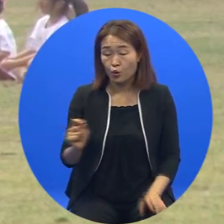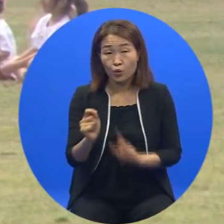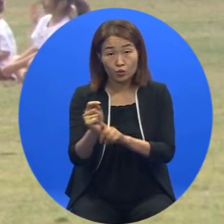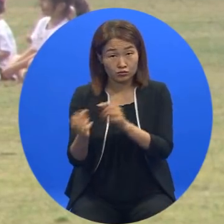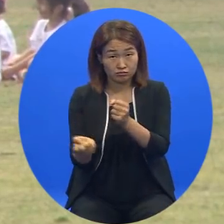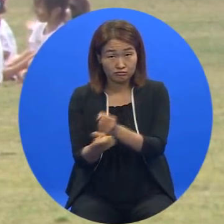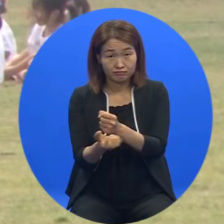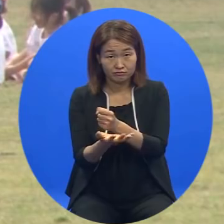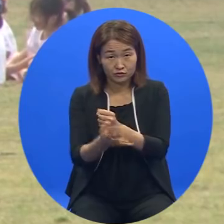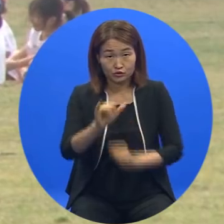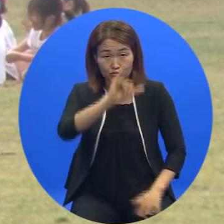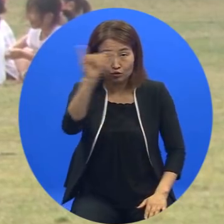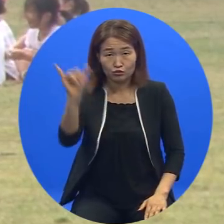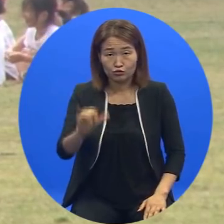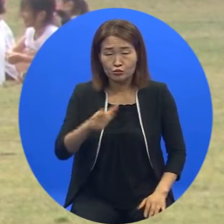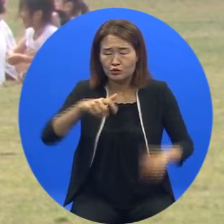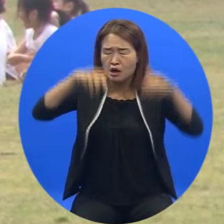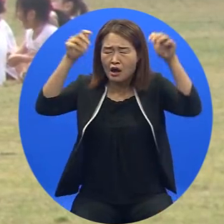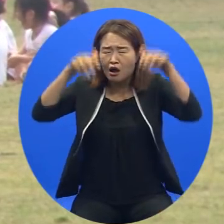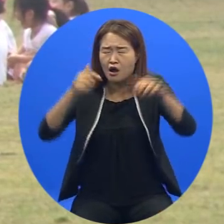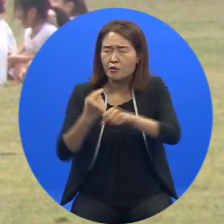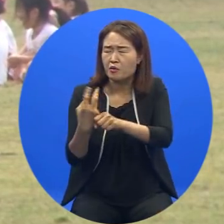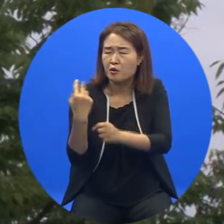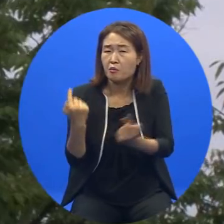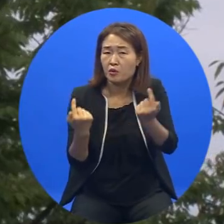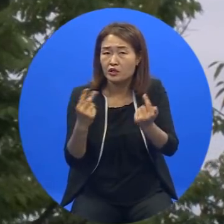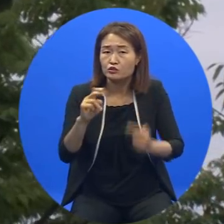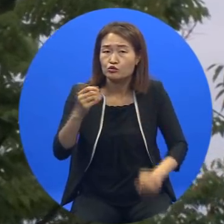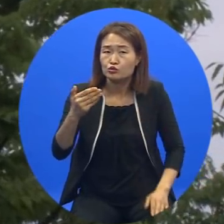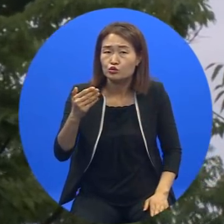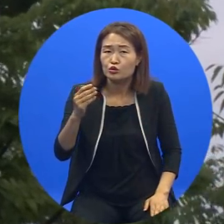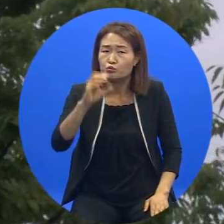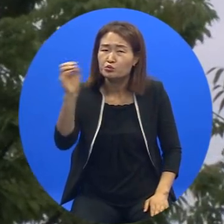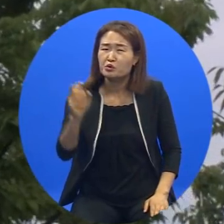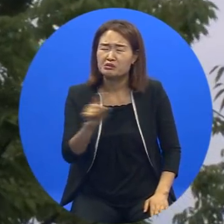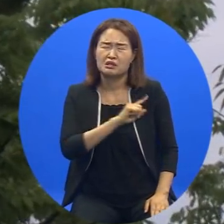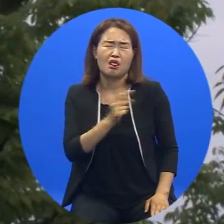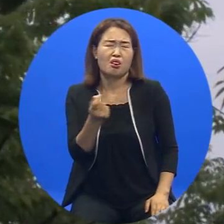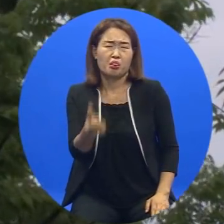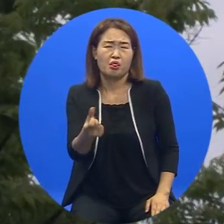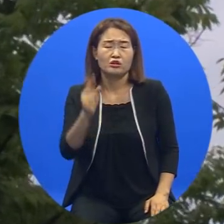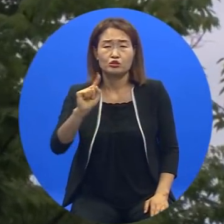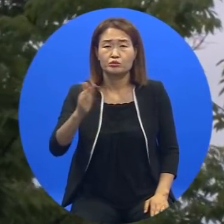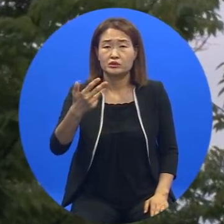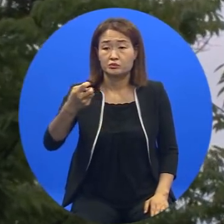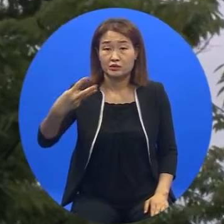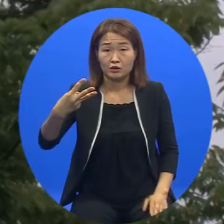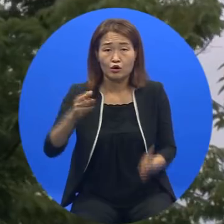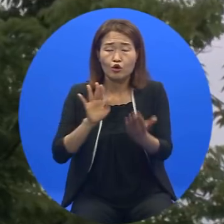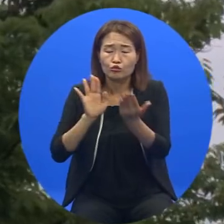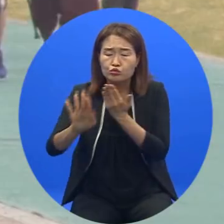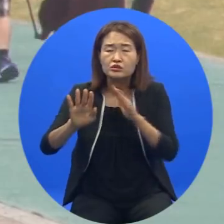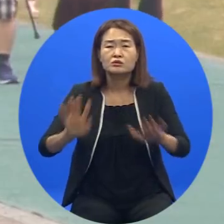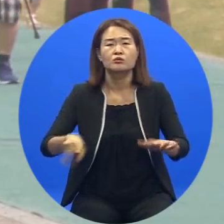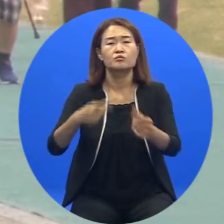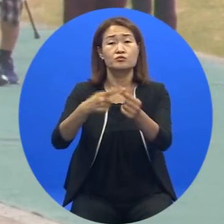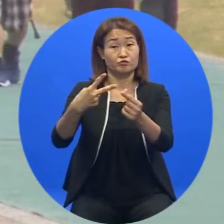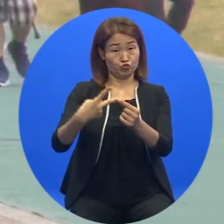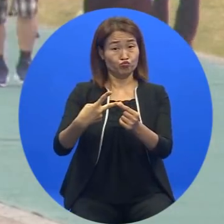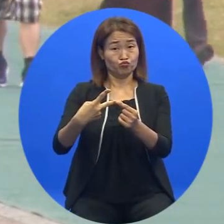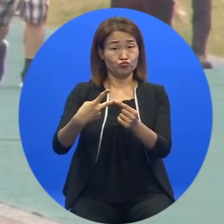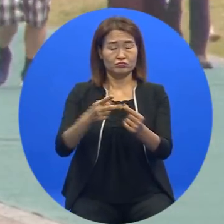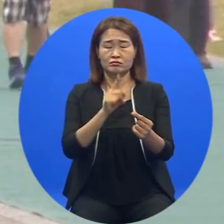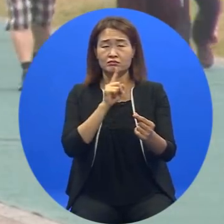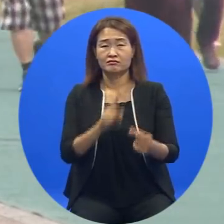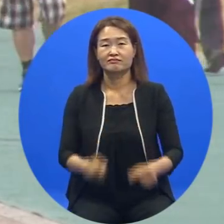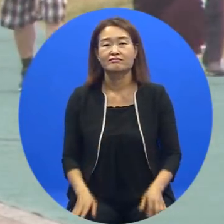또 고기압의 영향을 받아 전국 강수량이 평년 대비 29%로 매우 적어 1973년 이후 두 번째로